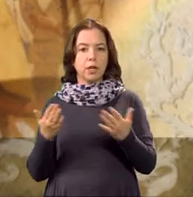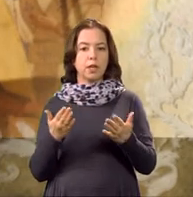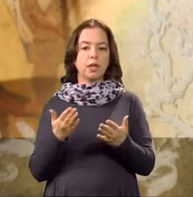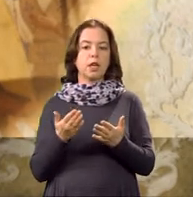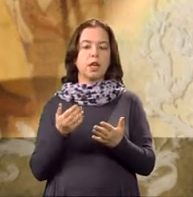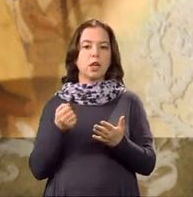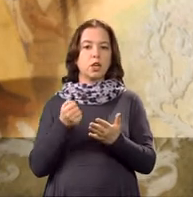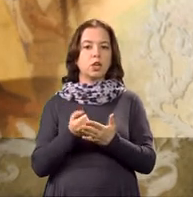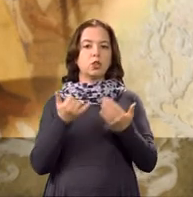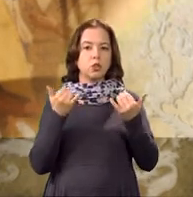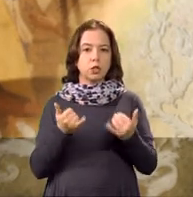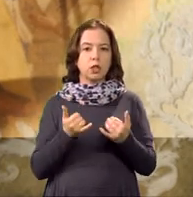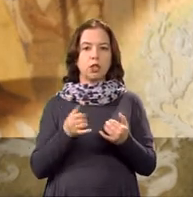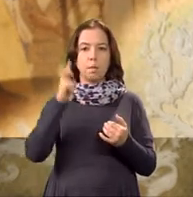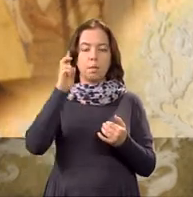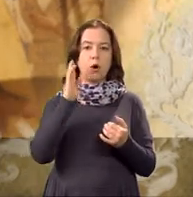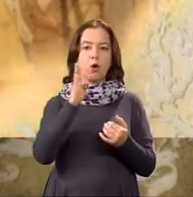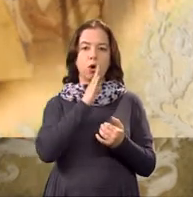від неї Божою милістю.